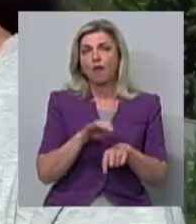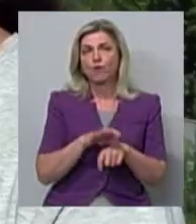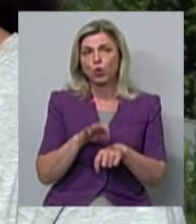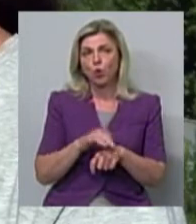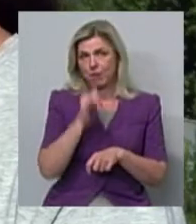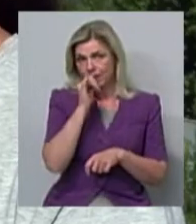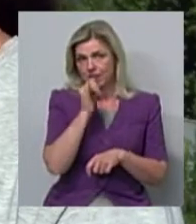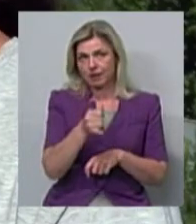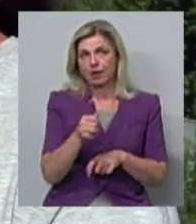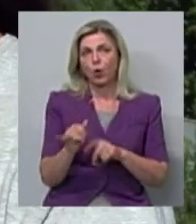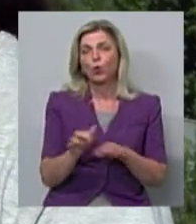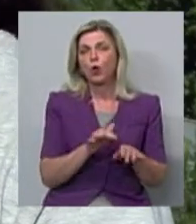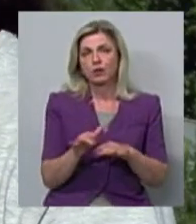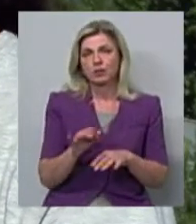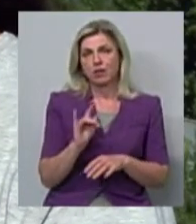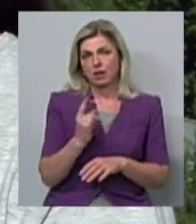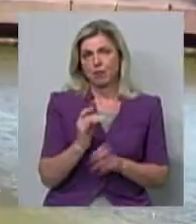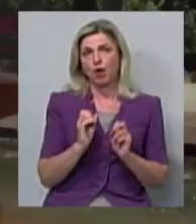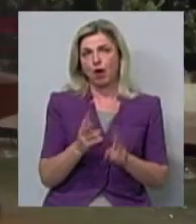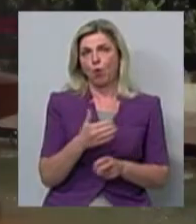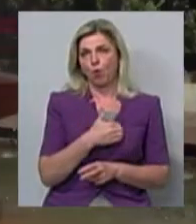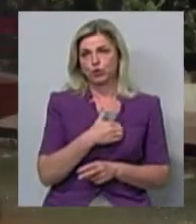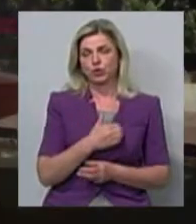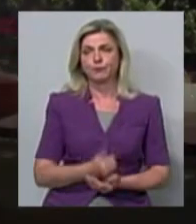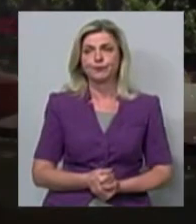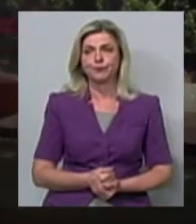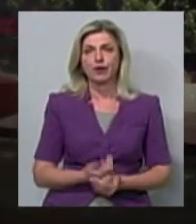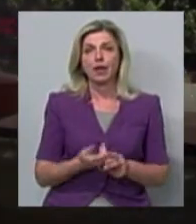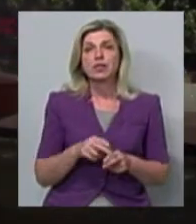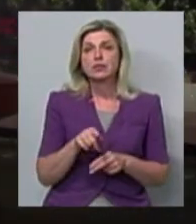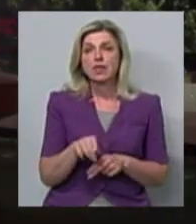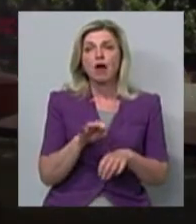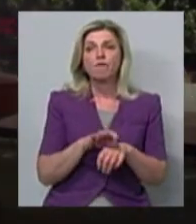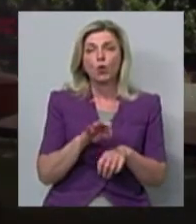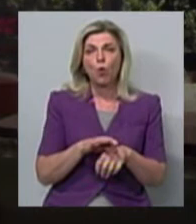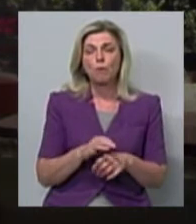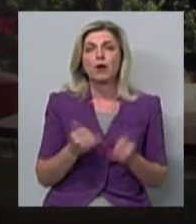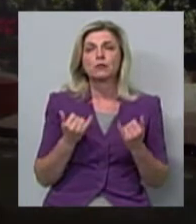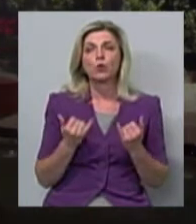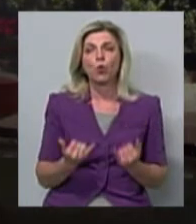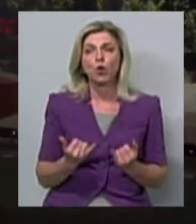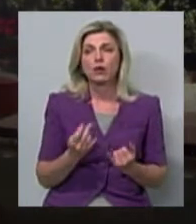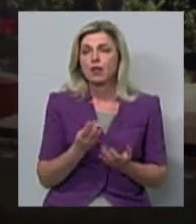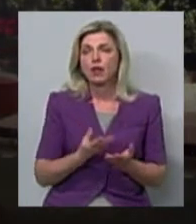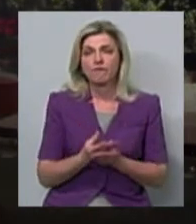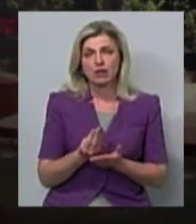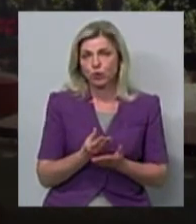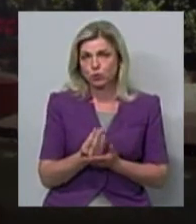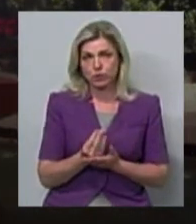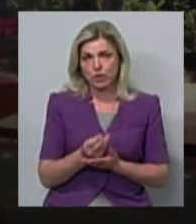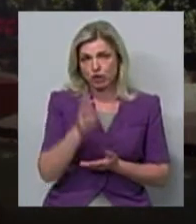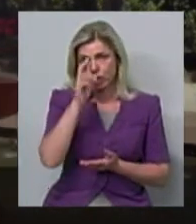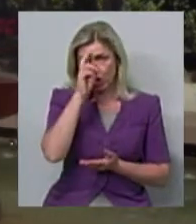дає рухатися дитині так, як вона хоче. Ця хвороба на сьогодні не фінансується державою,